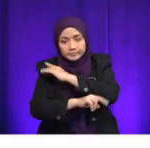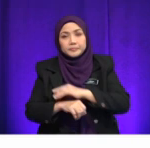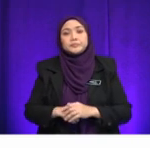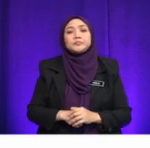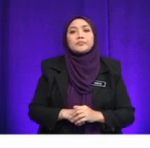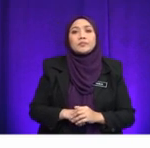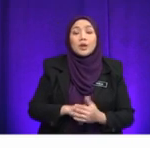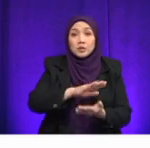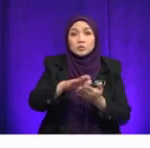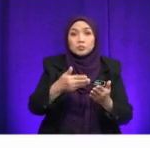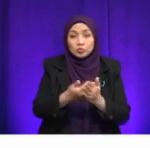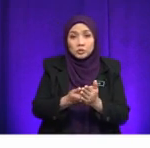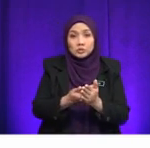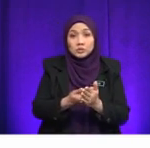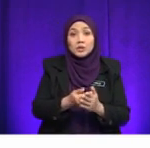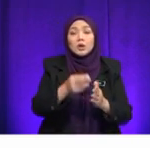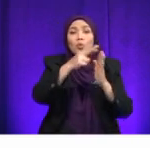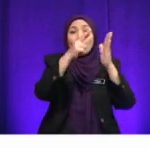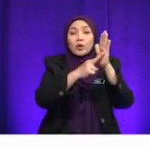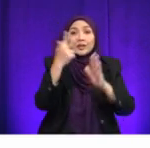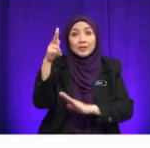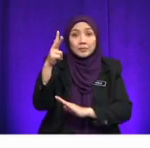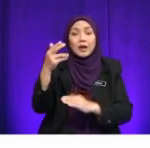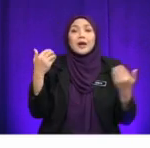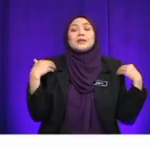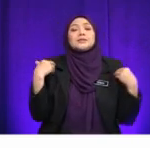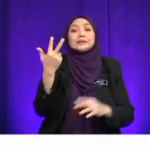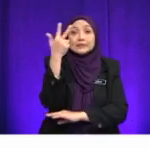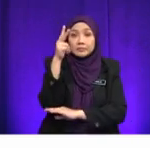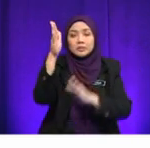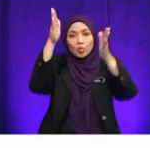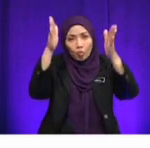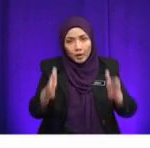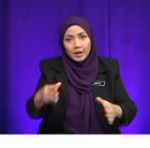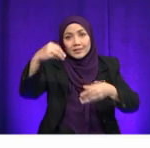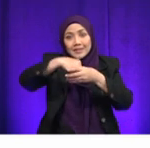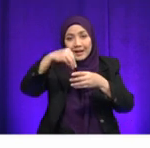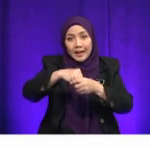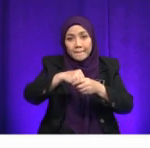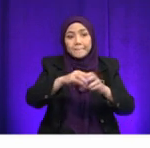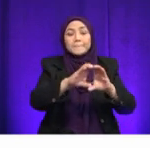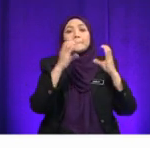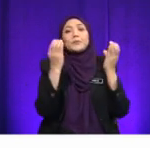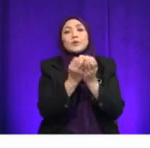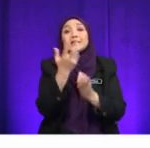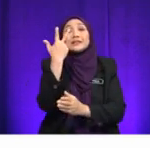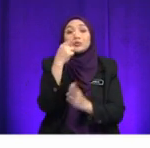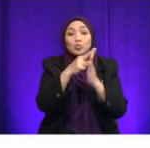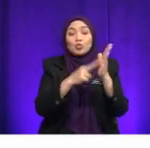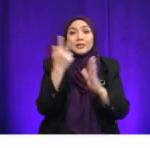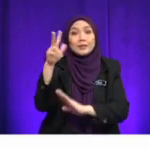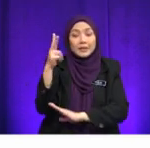anggota rukun 13 ini jadi pada 13 orang anggota Jadi selain daripada 4 orang ini yang telah dijatuhkan hukuman gantung